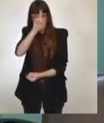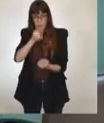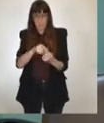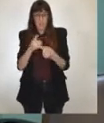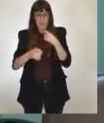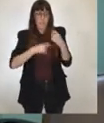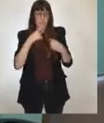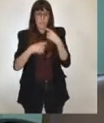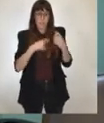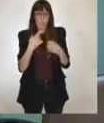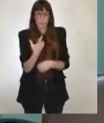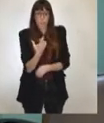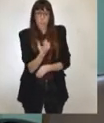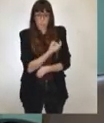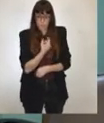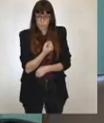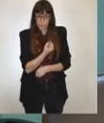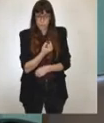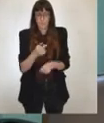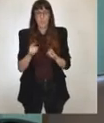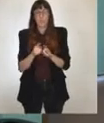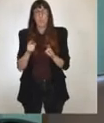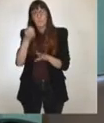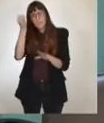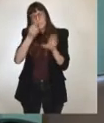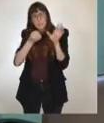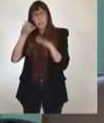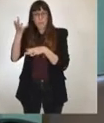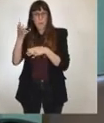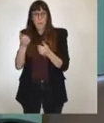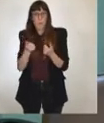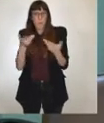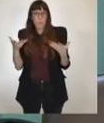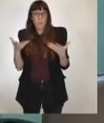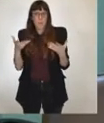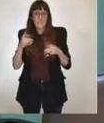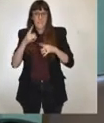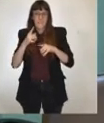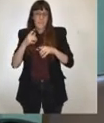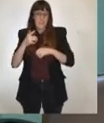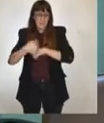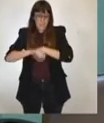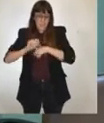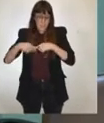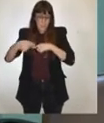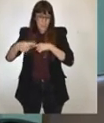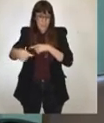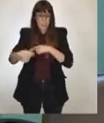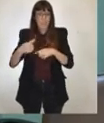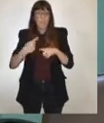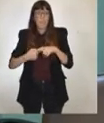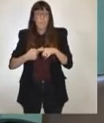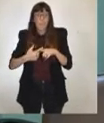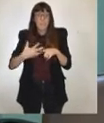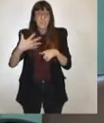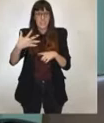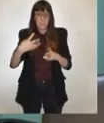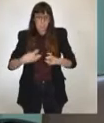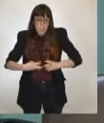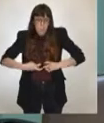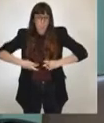Et les signalements hebdomadaires ont été multipliés par 5 pendant toute cette période. La ville